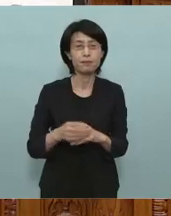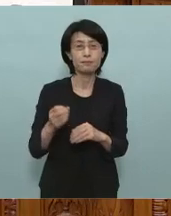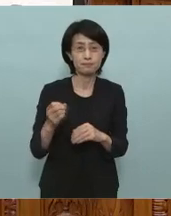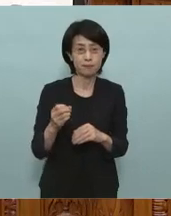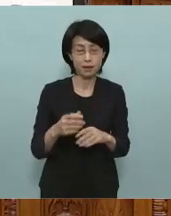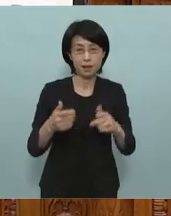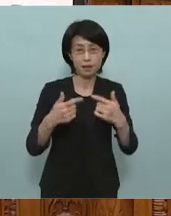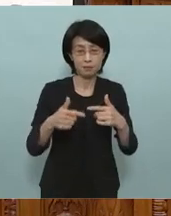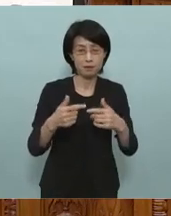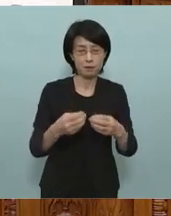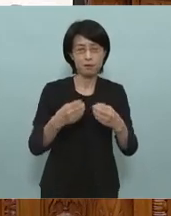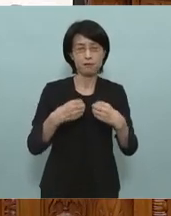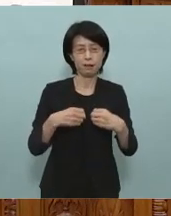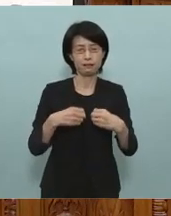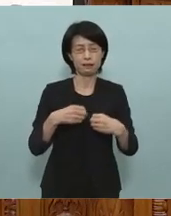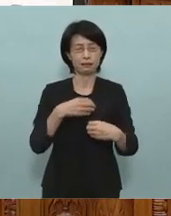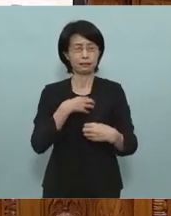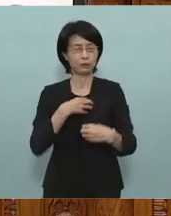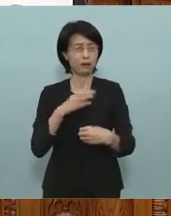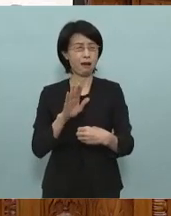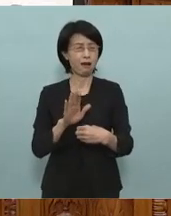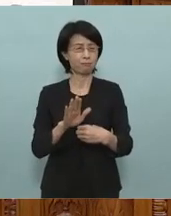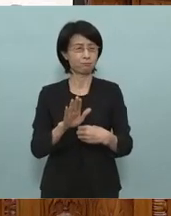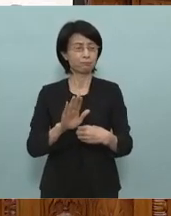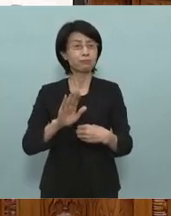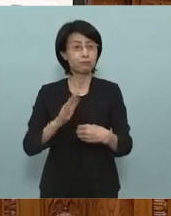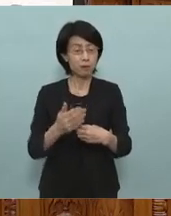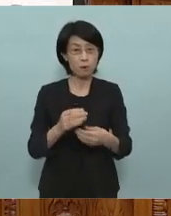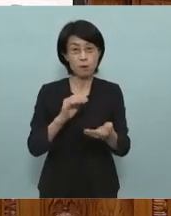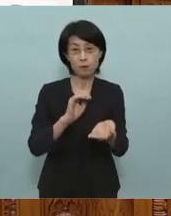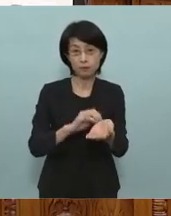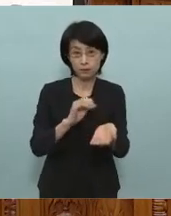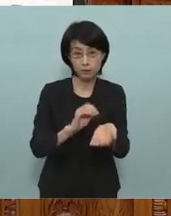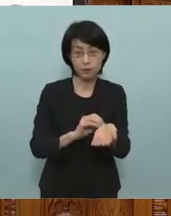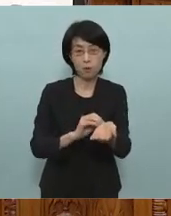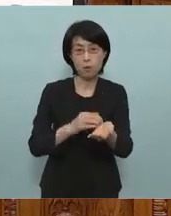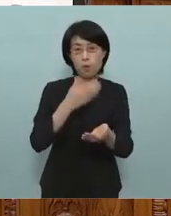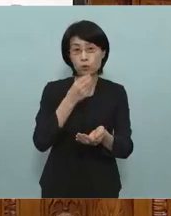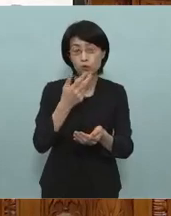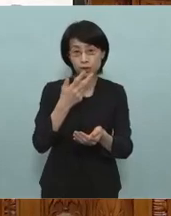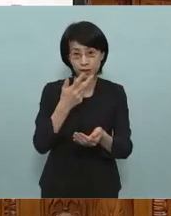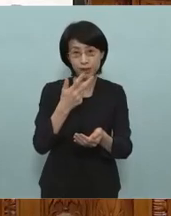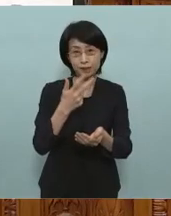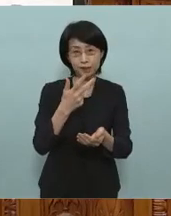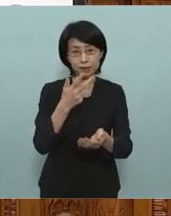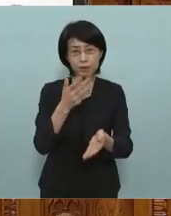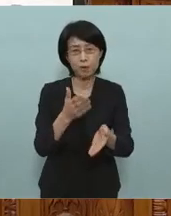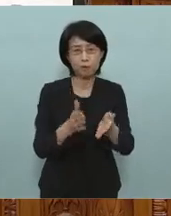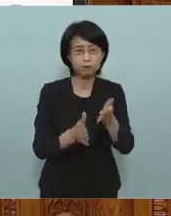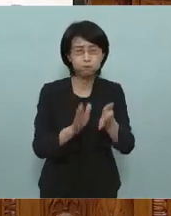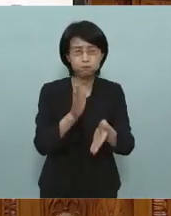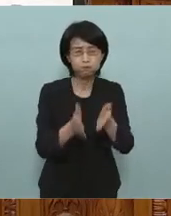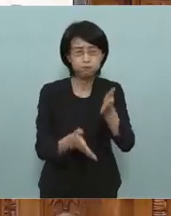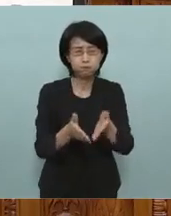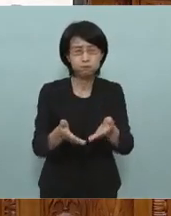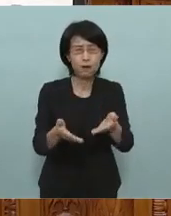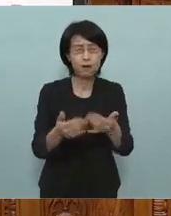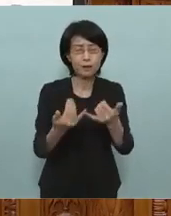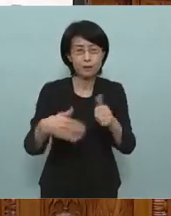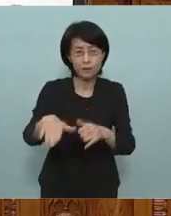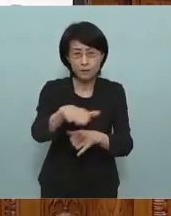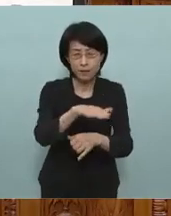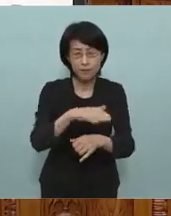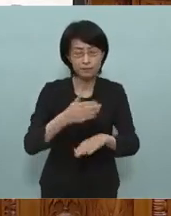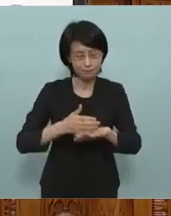の感染リスクがある中で医療福祉の現場を支えていただいている方々に厚く御礼